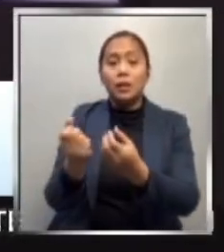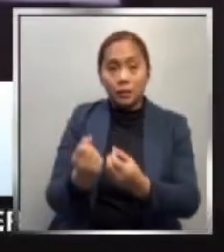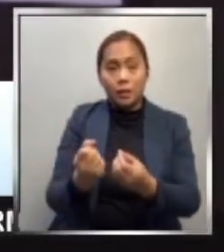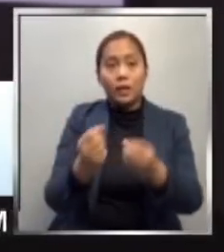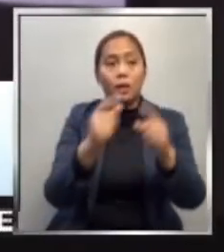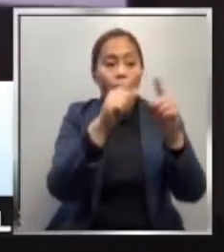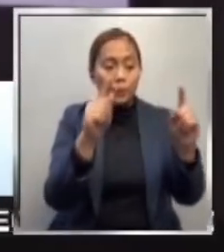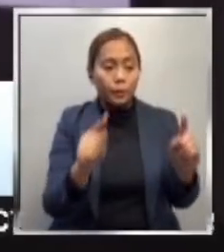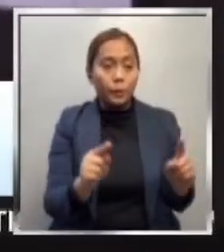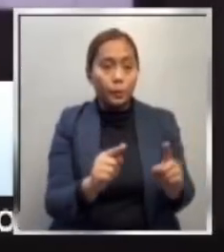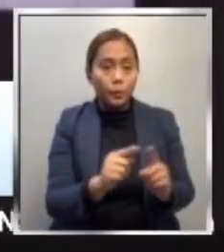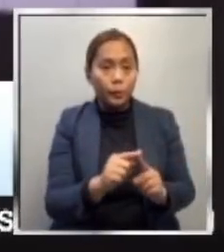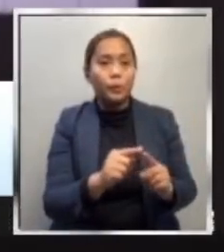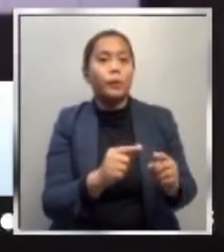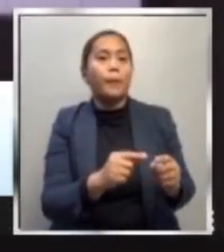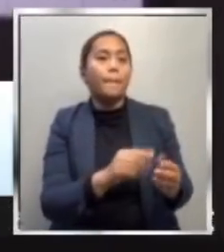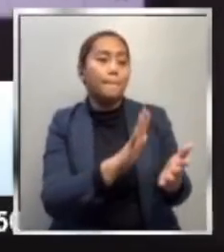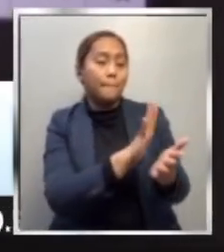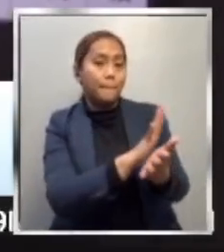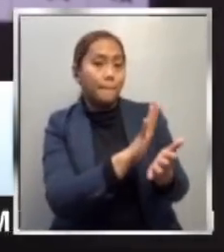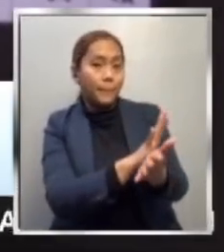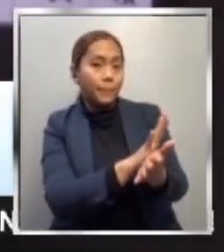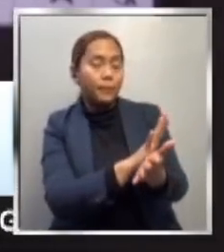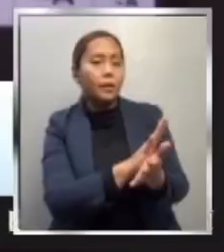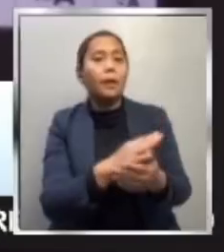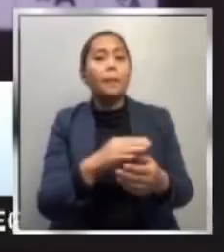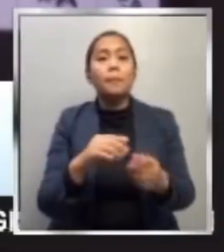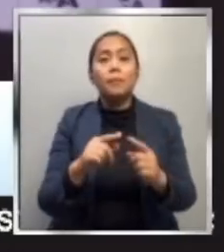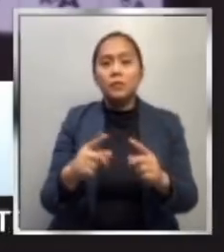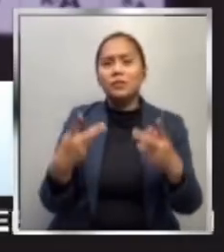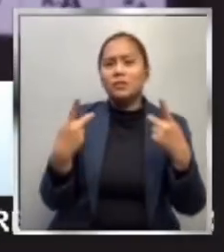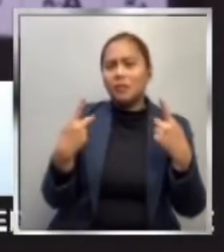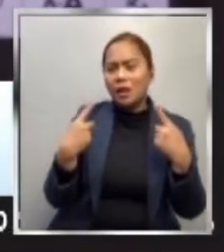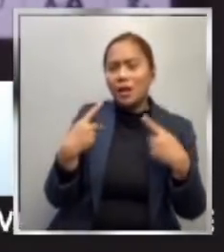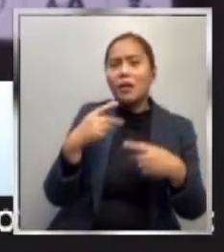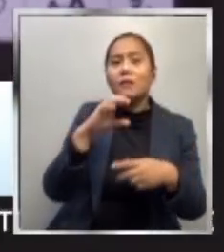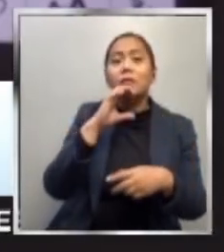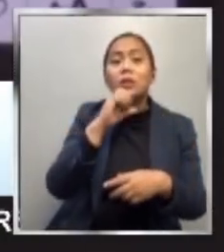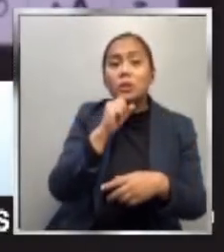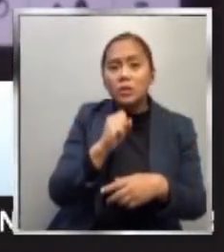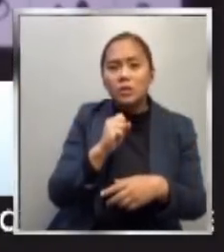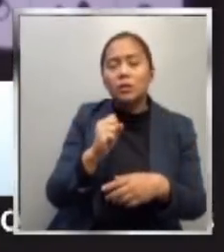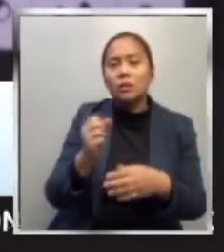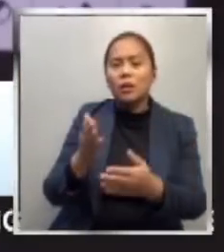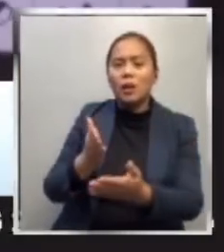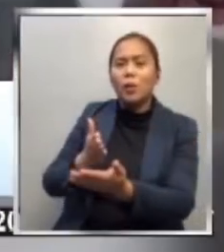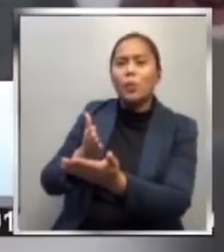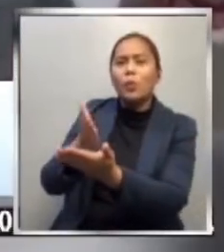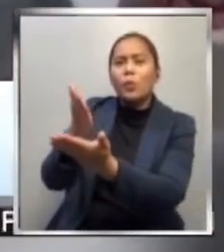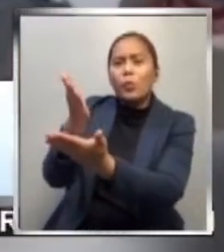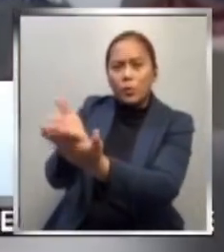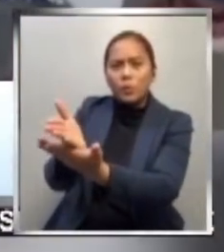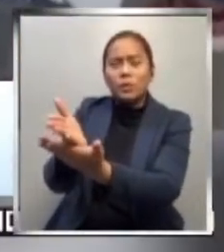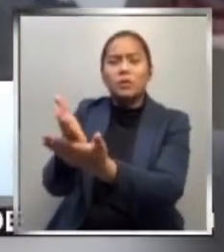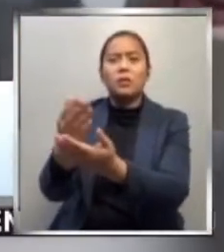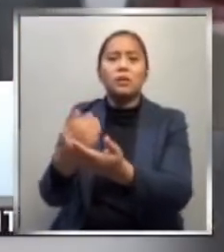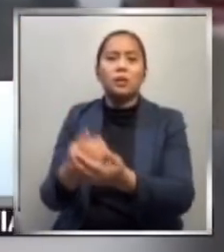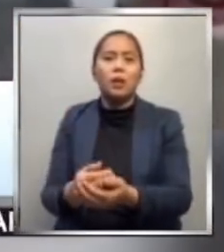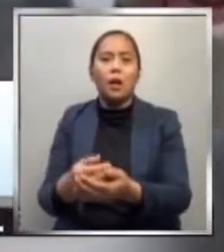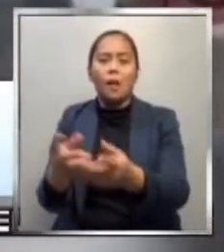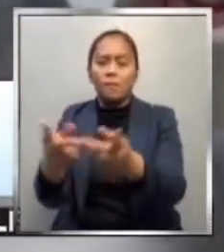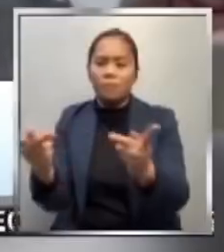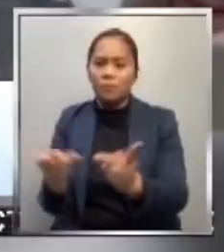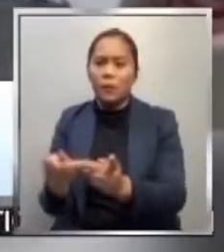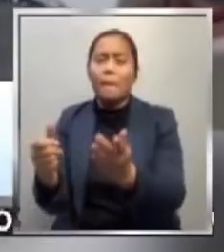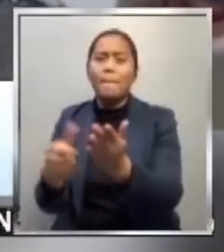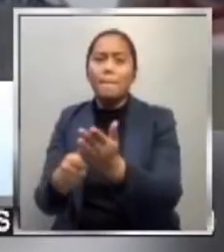na dumediretso na sa kanilang mga voting precinct at pinapabalik nga sila sa infirmary para kumuha ng form. Meron nga tayong nakausap kanina ng